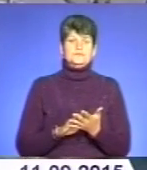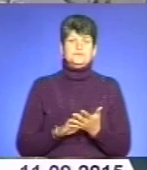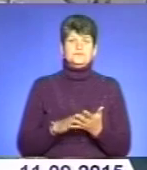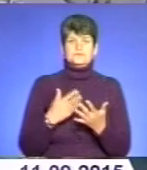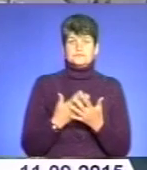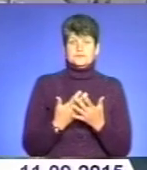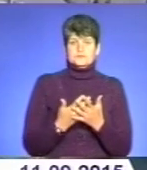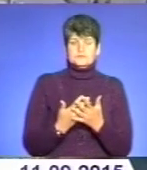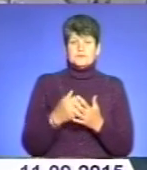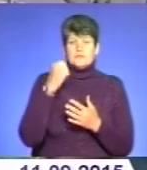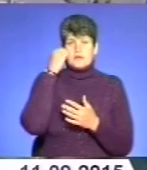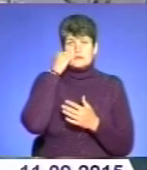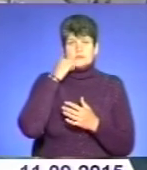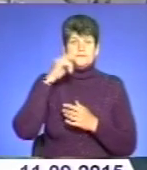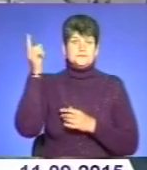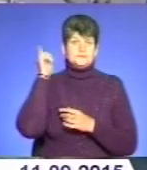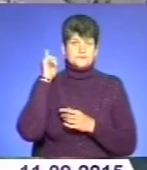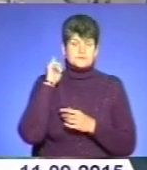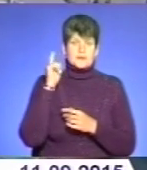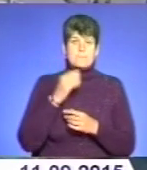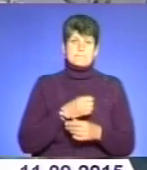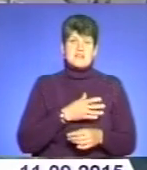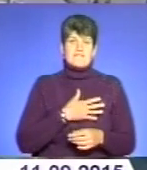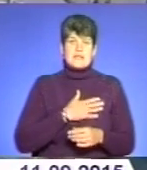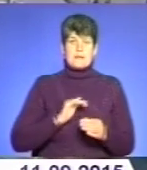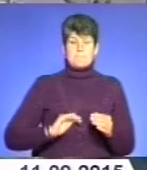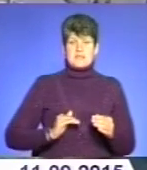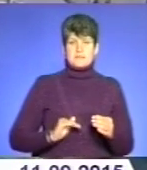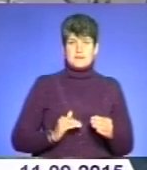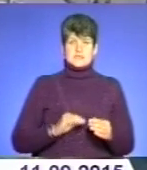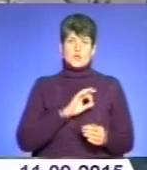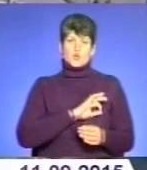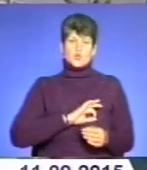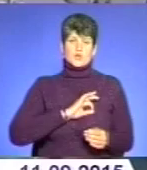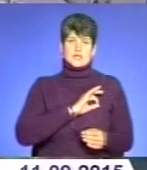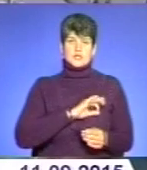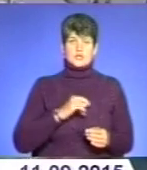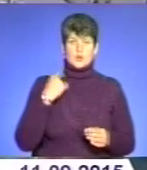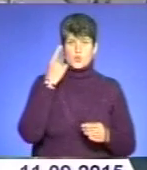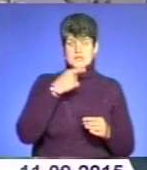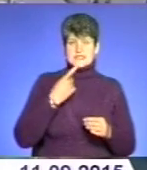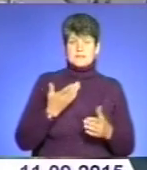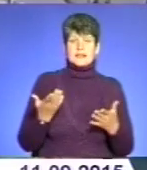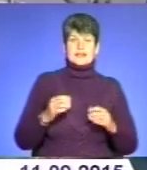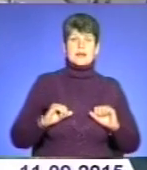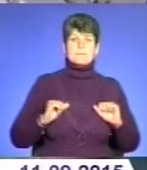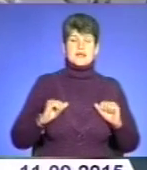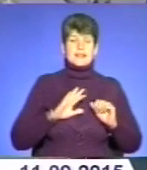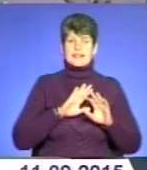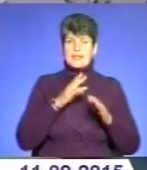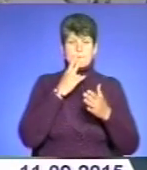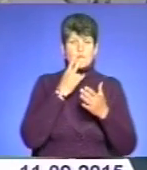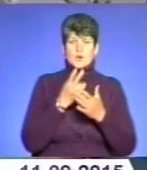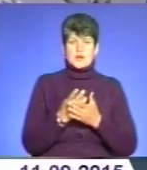скажімо так, стара традиція приватних підприємців, навіть і юридичних деяких осіб, які намагаються не